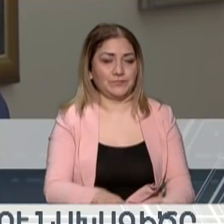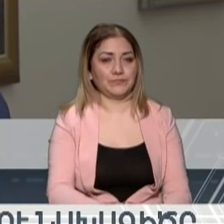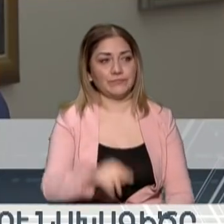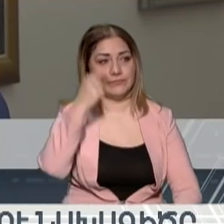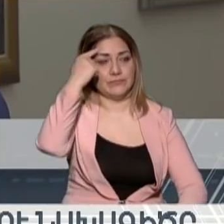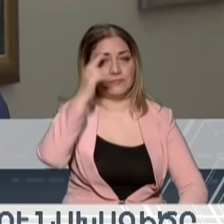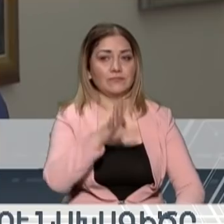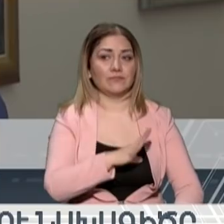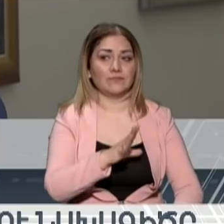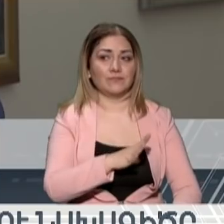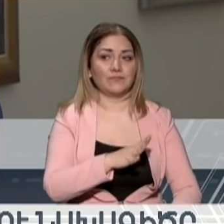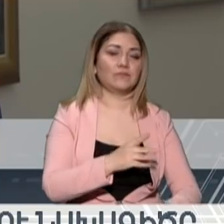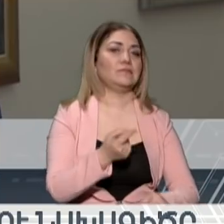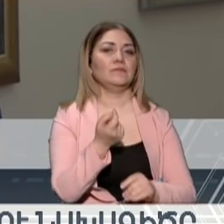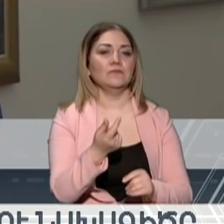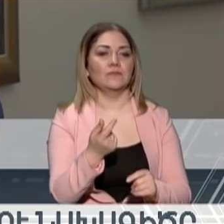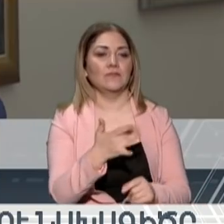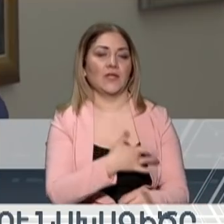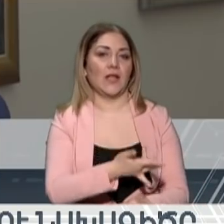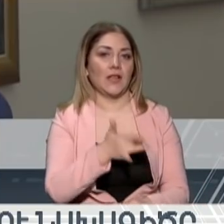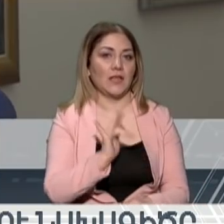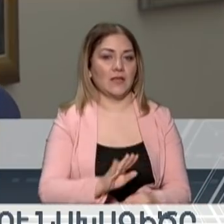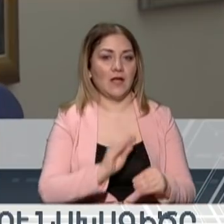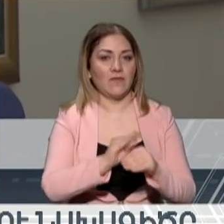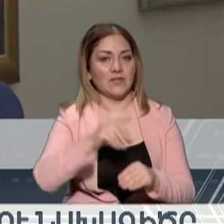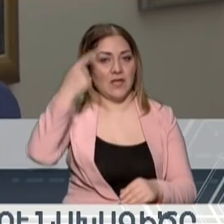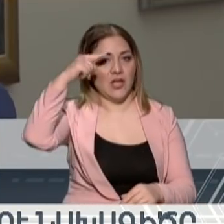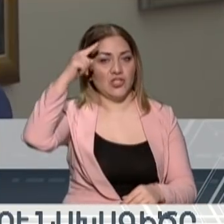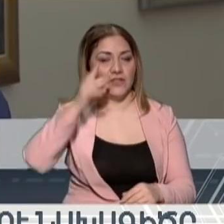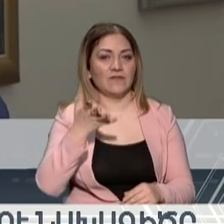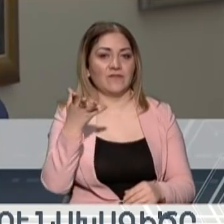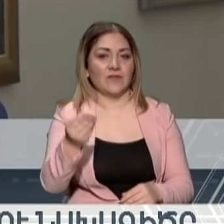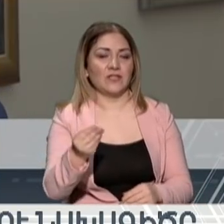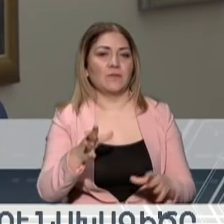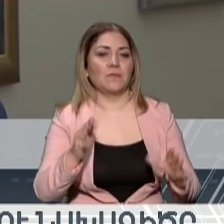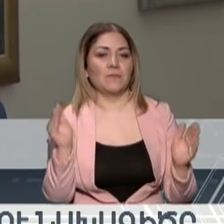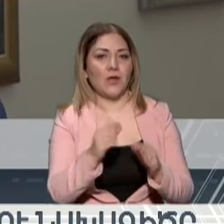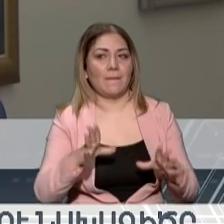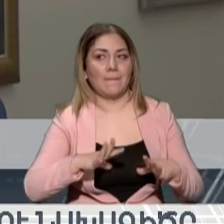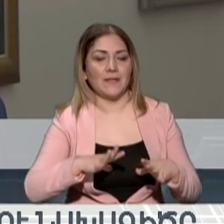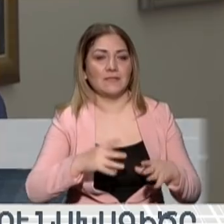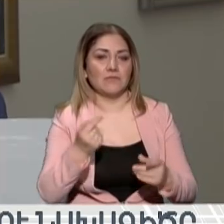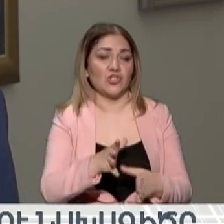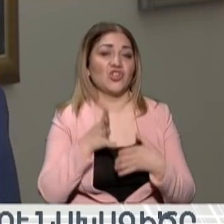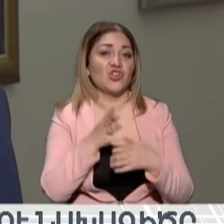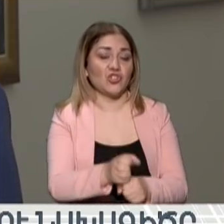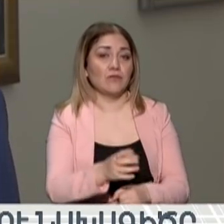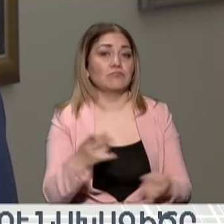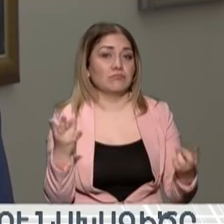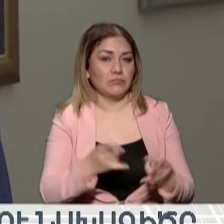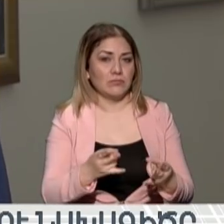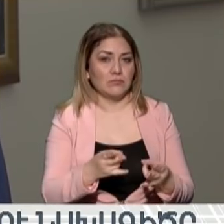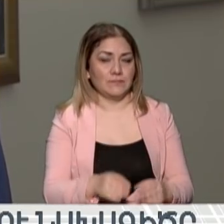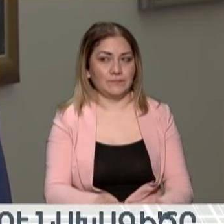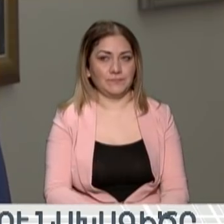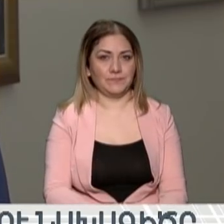միգուցե պետք է որոշակիորեն սահմանափակել հավելածված արժեքի հարկ վճարողների կողմից միկրոձեռնարկատիրության սուբյեկտների կողմից